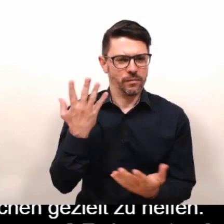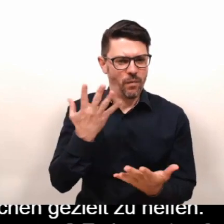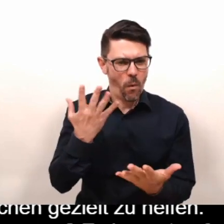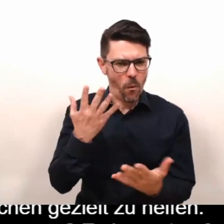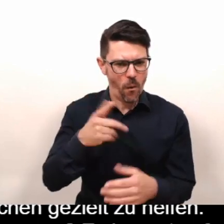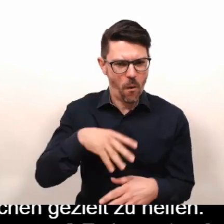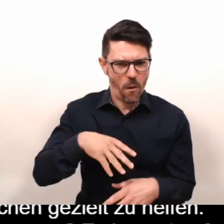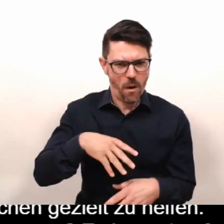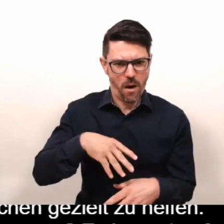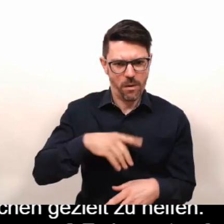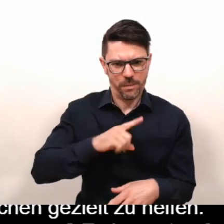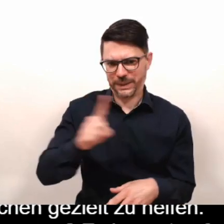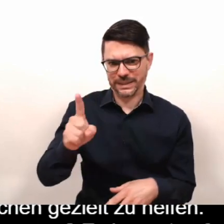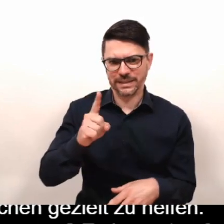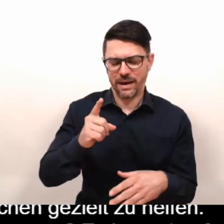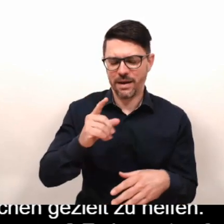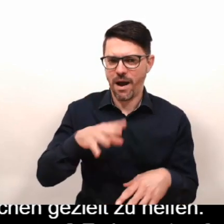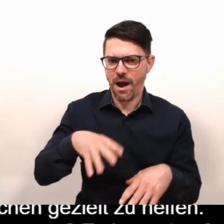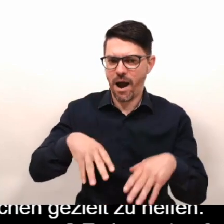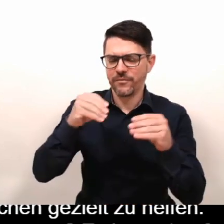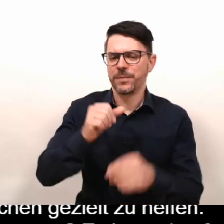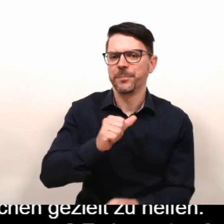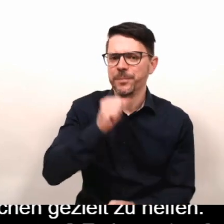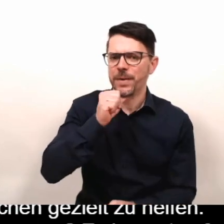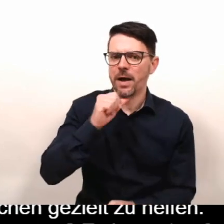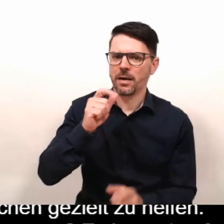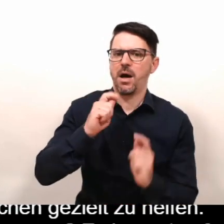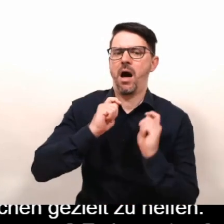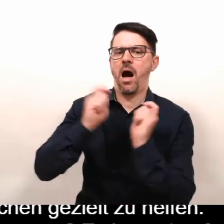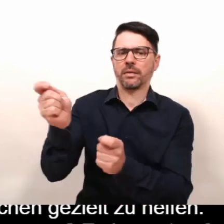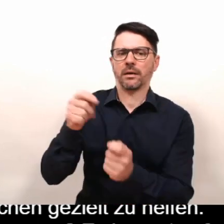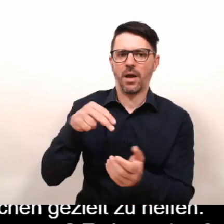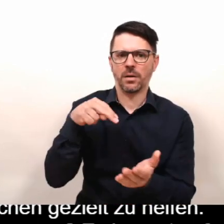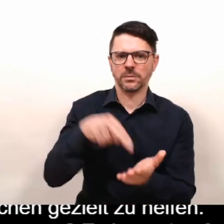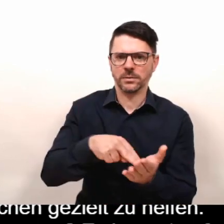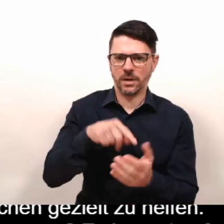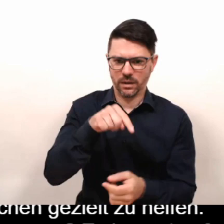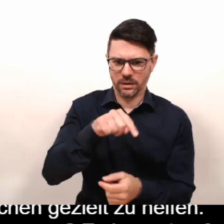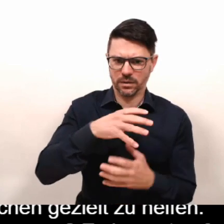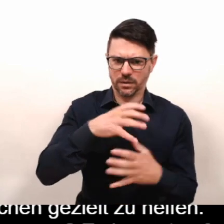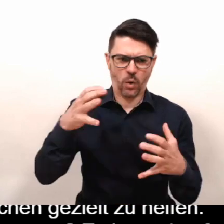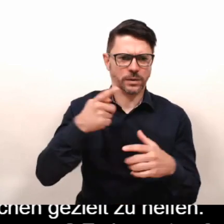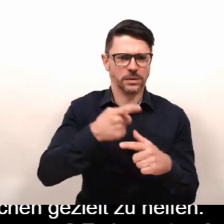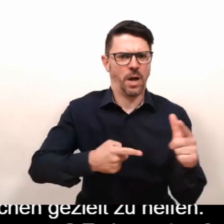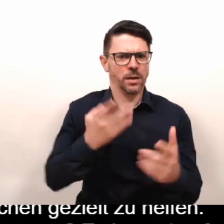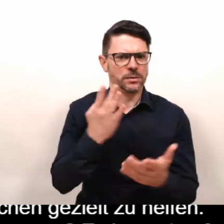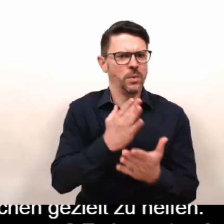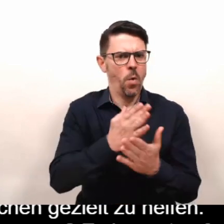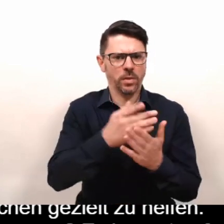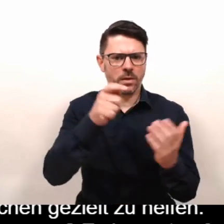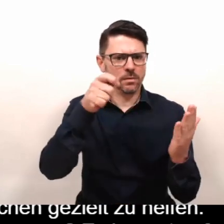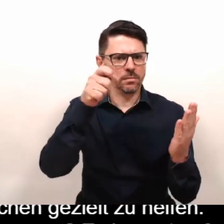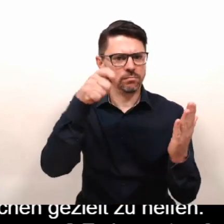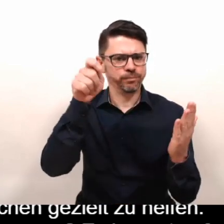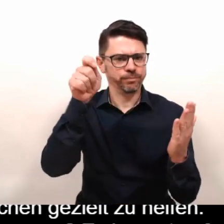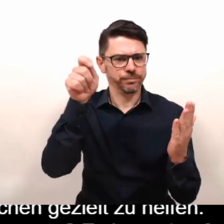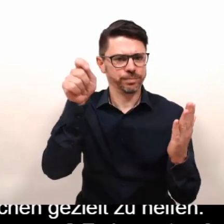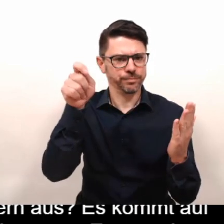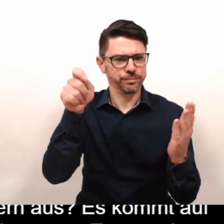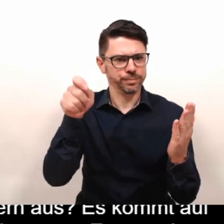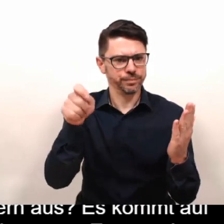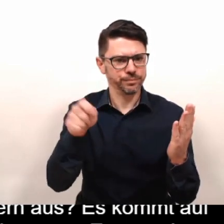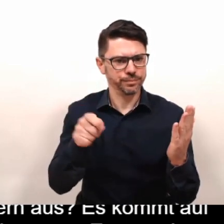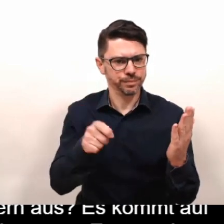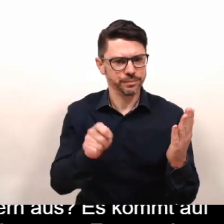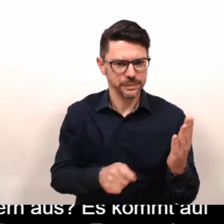besonders danke, und den Regierungspräsidentinnen und Präsidenten noch etwas weitergearbeitet. Weitergearbeitet also wohl an die 15.000 Anträge, die gestern